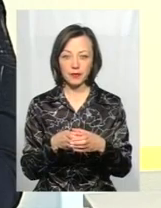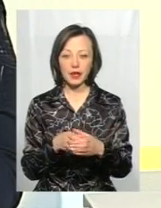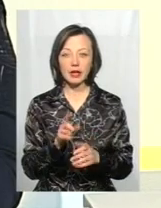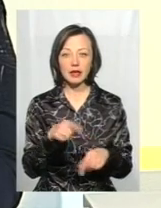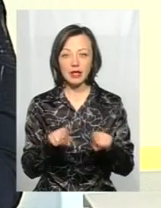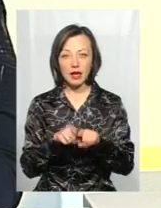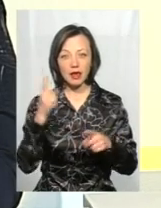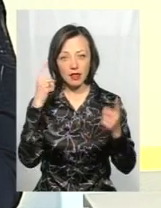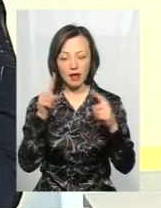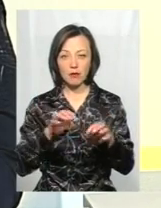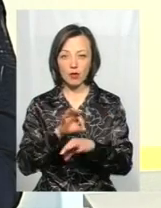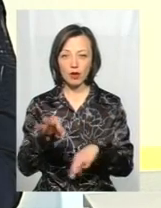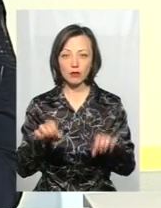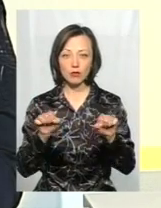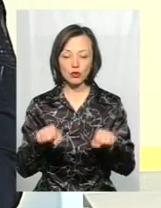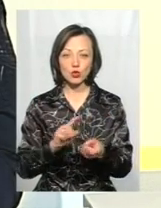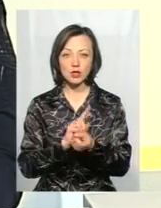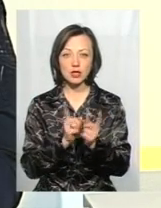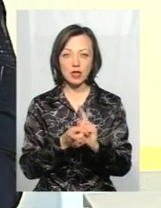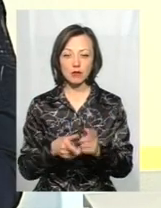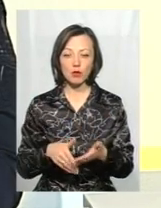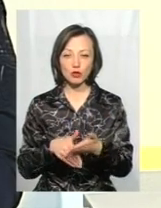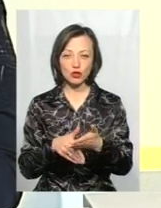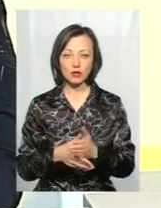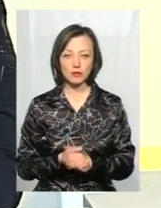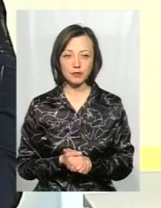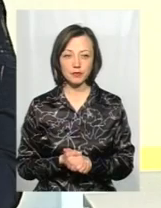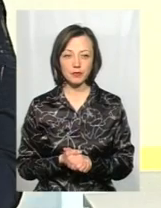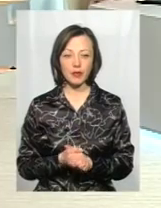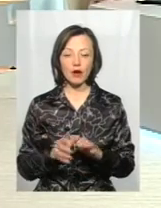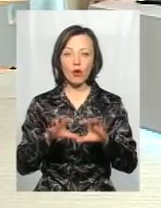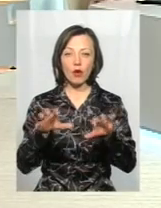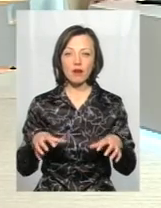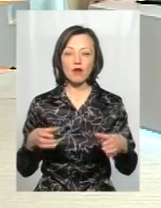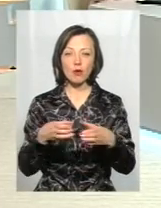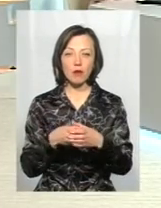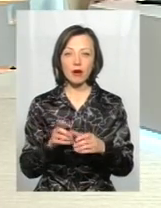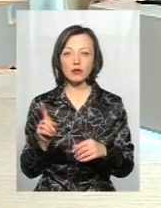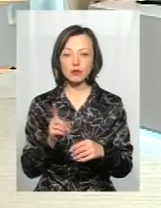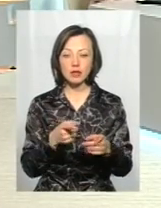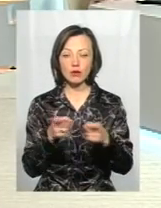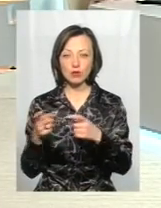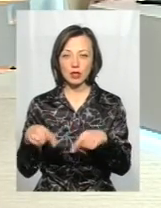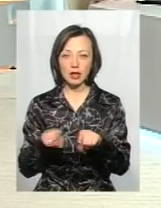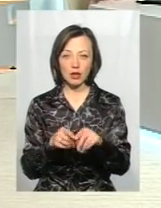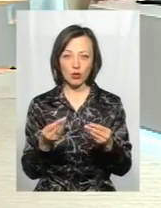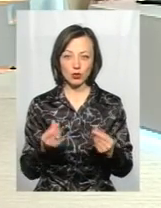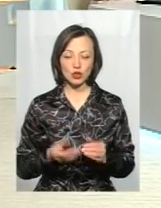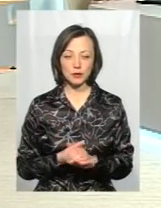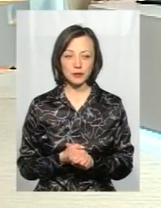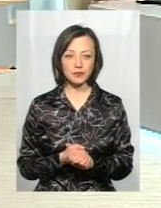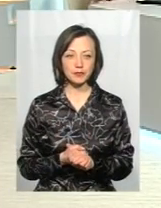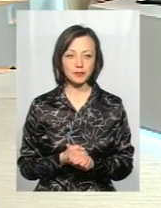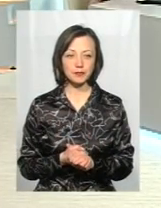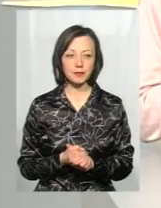такі ідеї, такі проєкти, вони можуть стати помічниками голів громад для того, щоб їх залучати такі кошти.